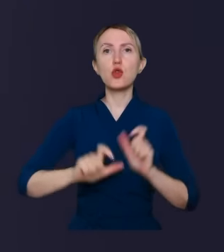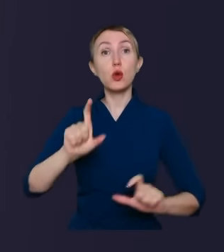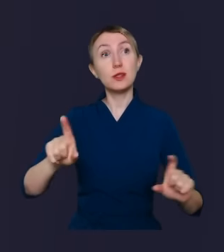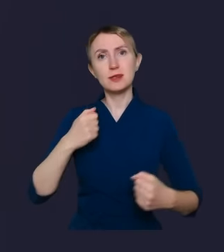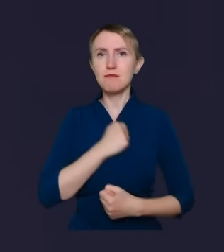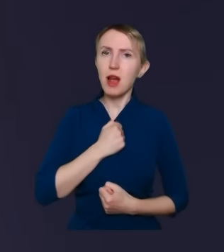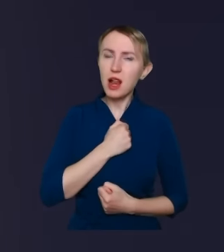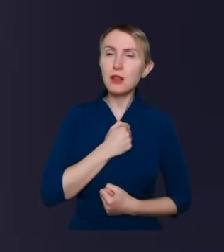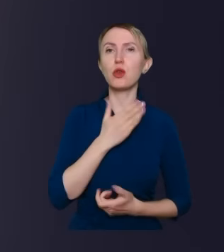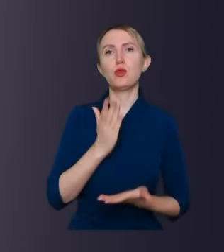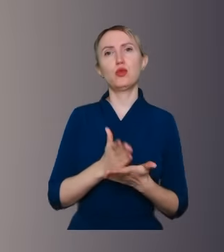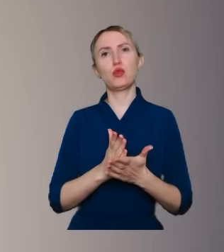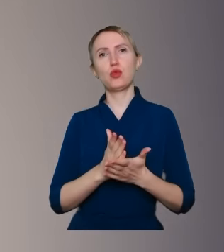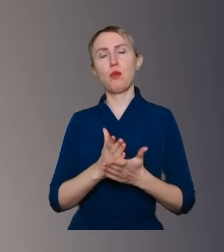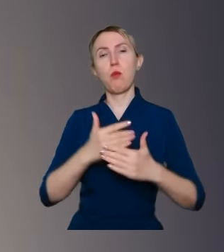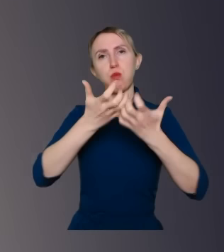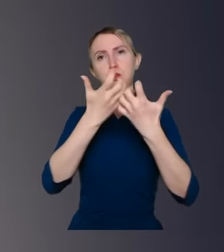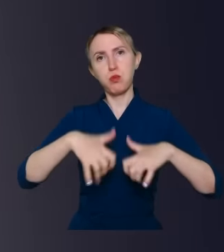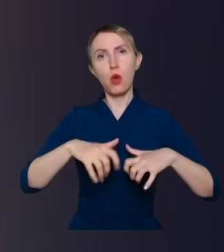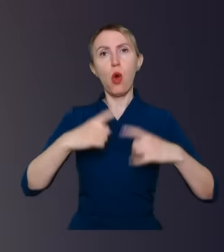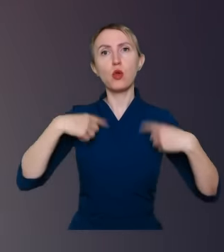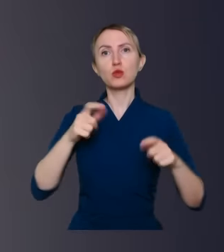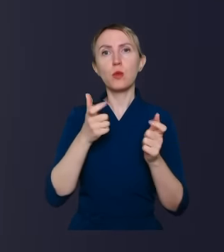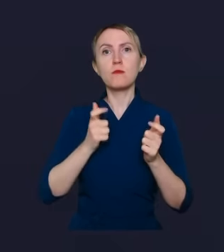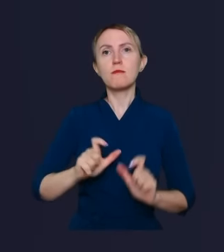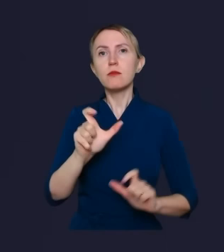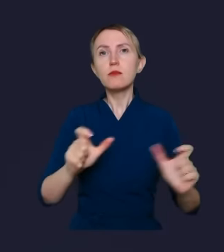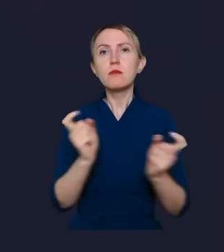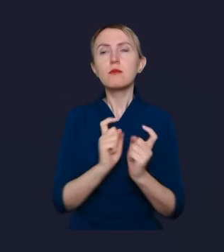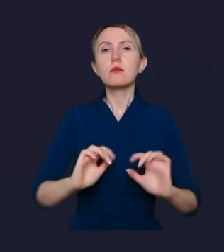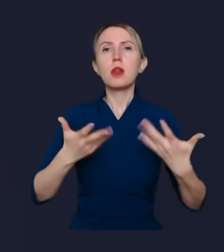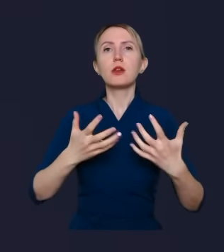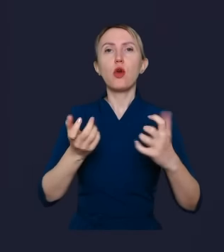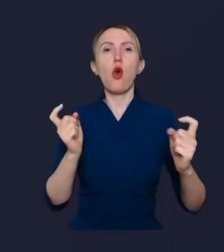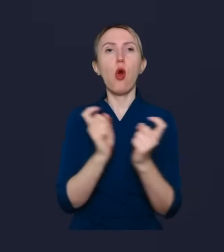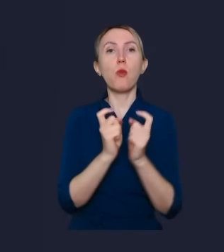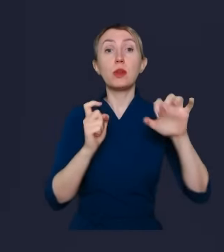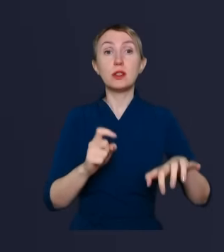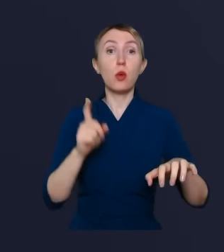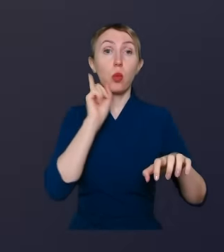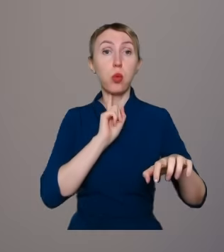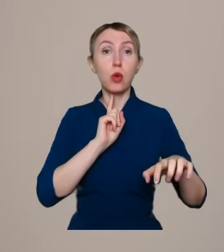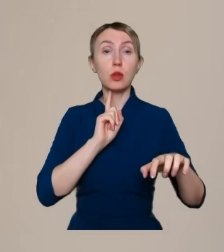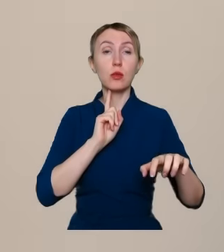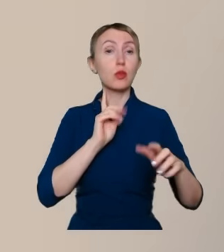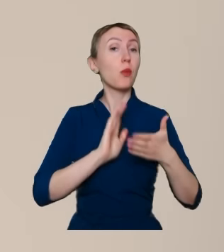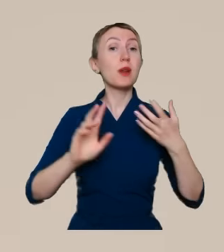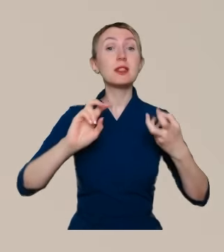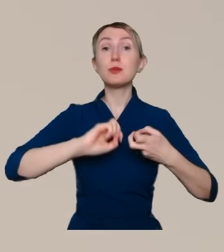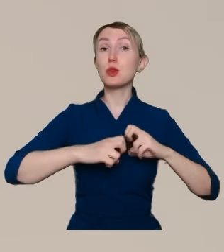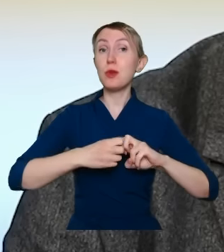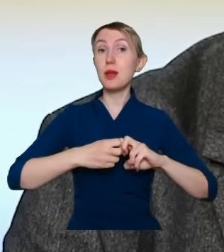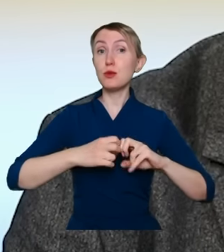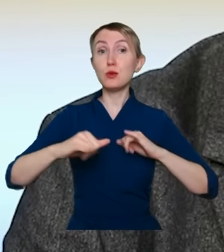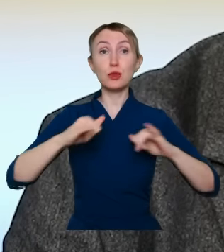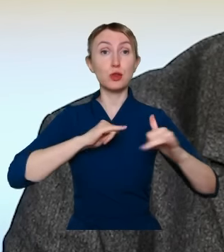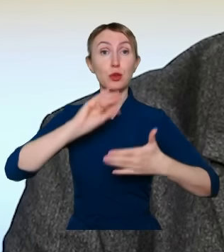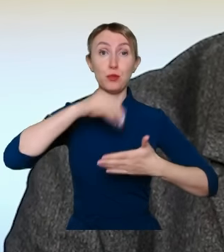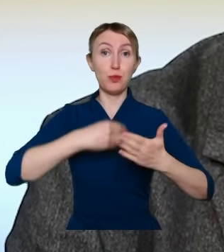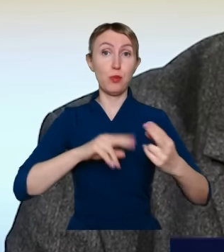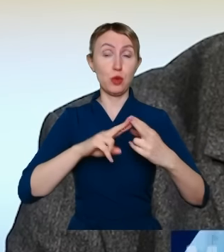jest to ruch w kierunku podzielenia protestujących i stworzenia zanej opozycji koncesjonowanej ką bezd podpis